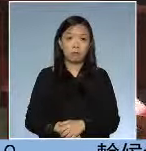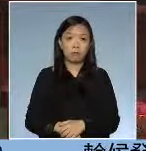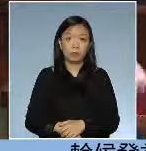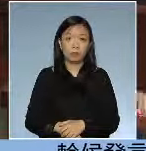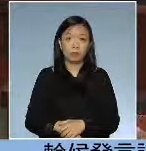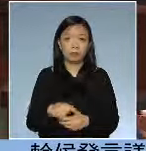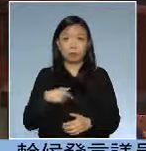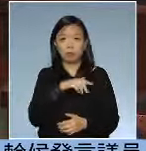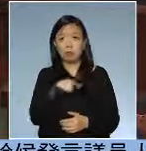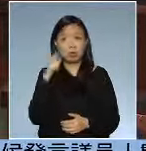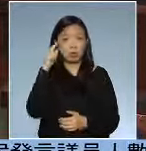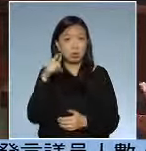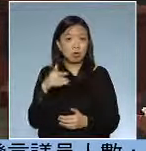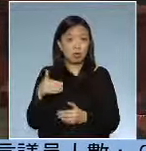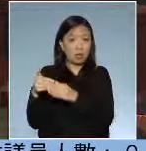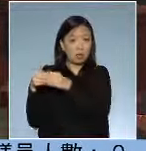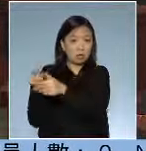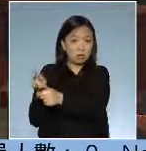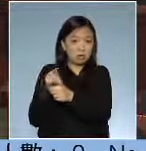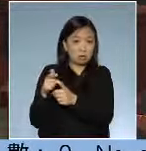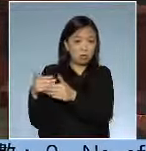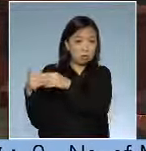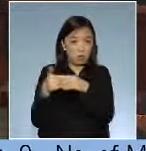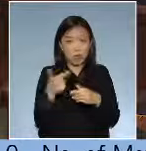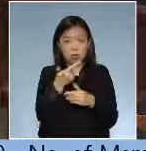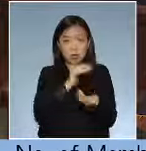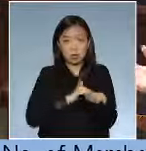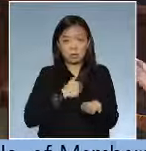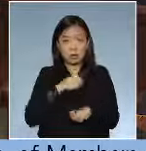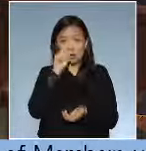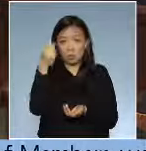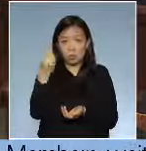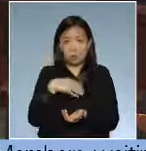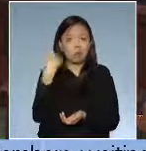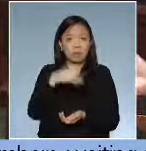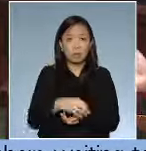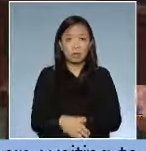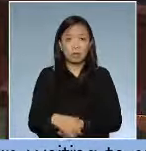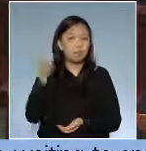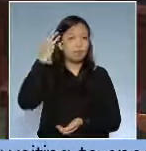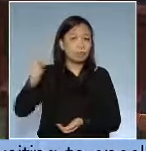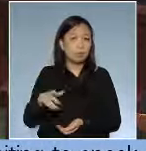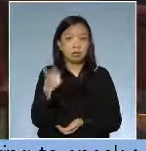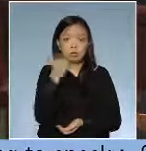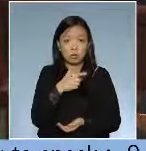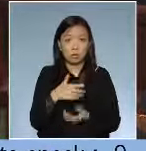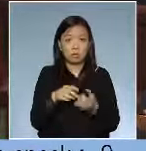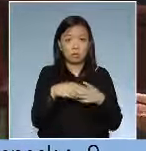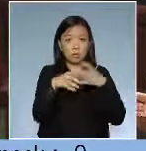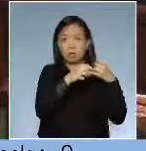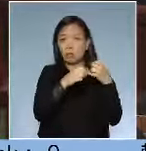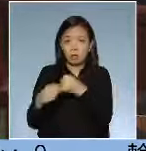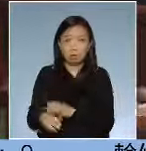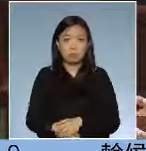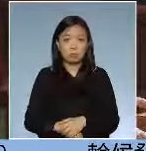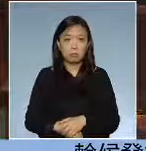我哋想引入多啲醫生啫，我又唔得喎，唔啱聽拉，唔中意拉，逢同